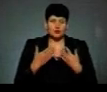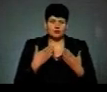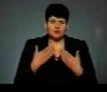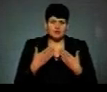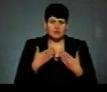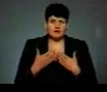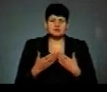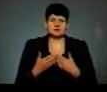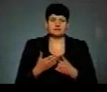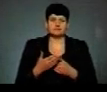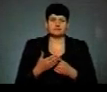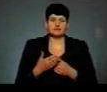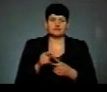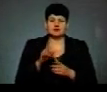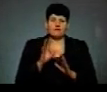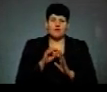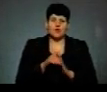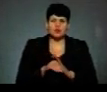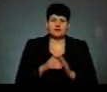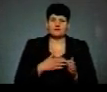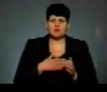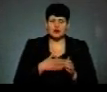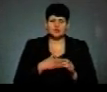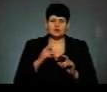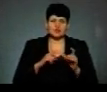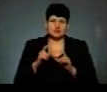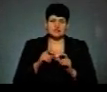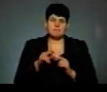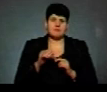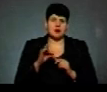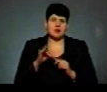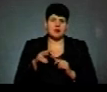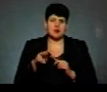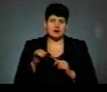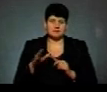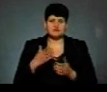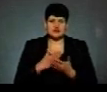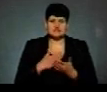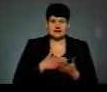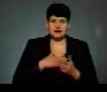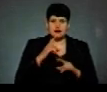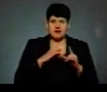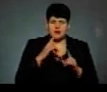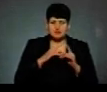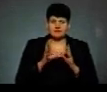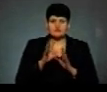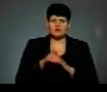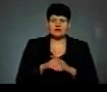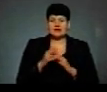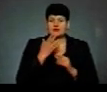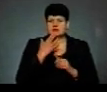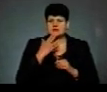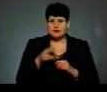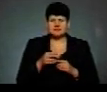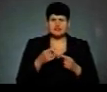самоврядування студентське. Вони входять в наш студентський парламент університету. У нас є рада земляцтв, у нас входять іноземці в нашу вчену раду. Тобто